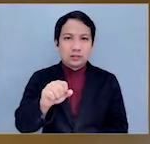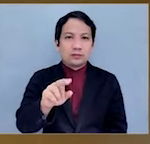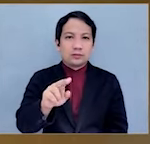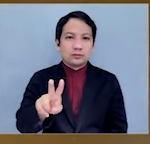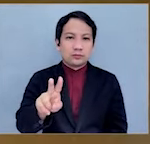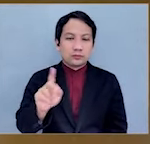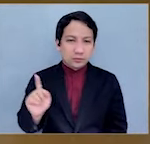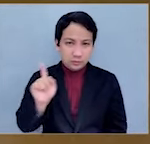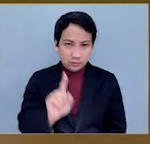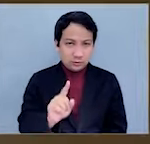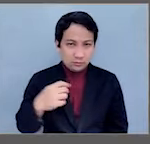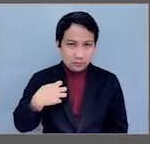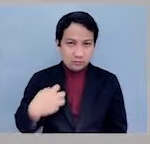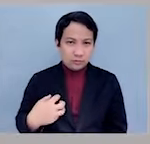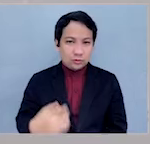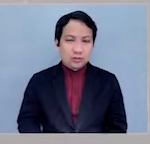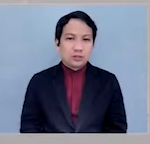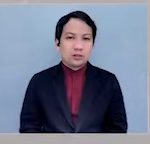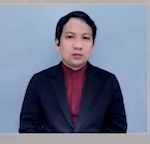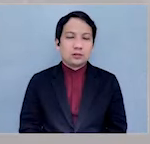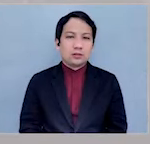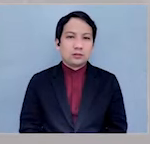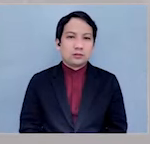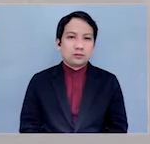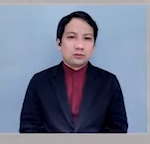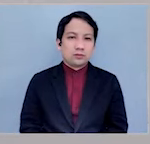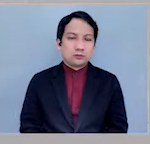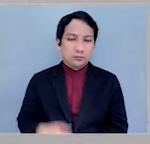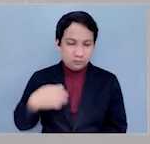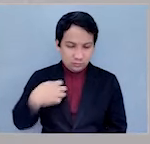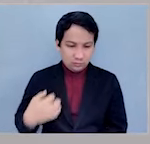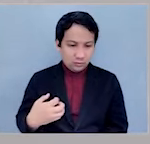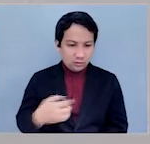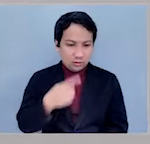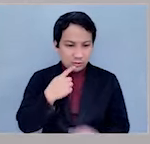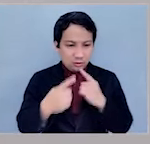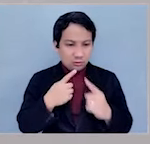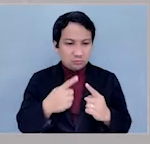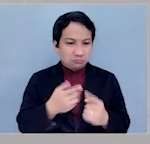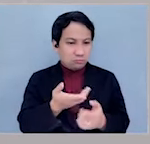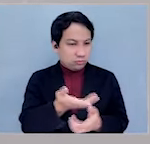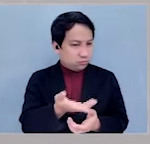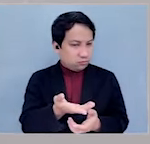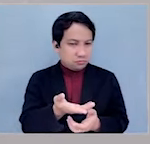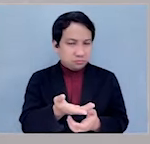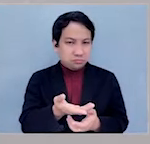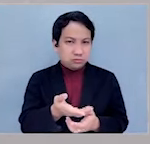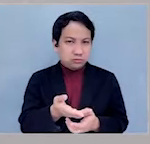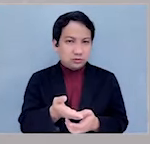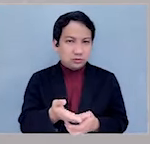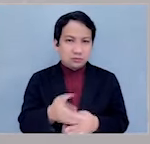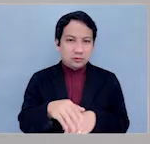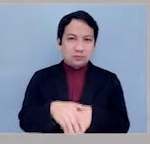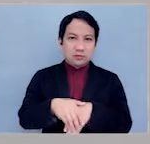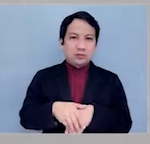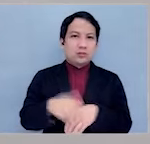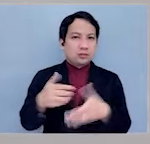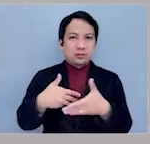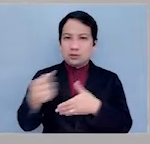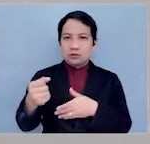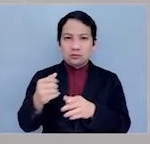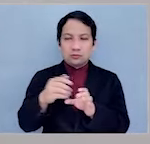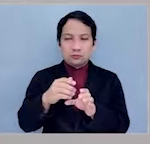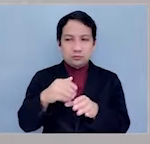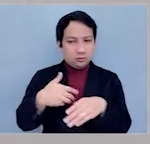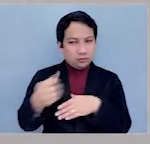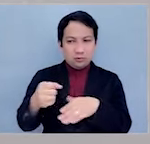pulis. Andun na yung mga pulis. Kinakausap nila to get down, pero hindi pa rin walabas. So doon na nagkaroon ng instinct